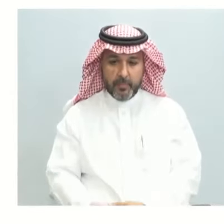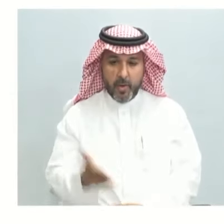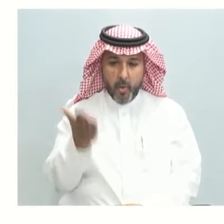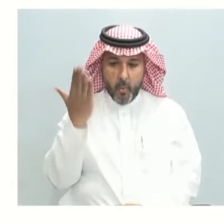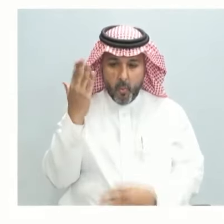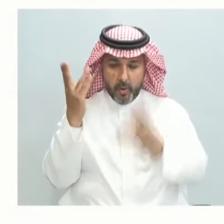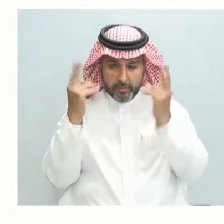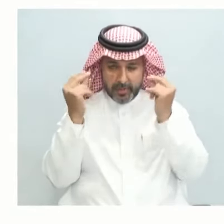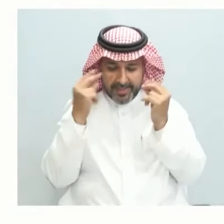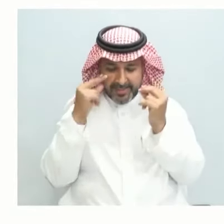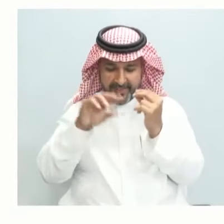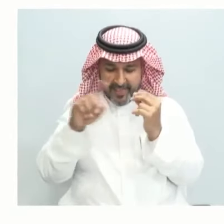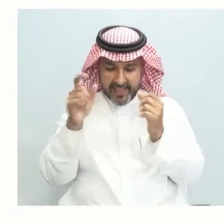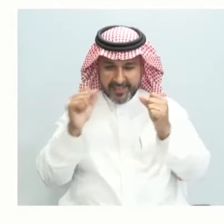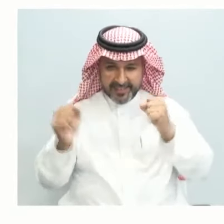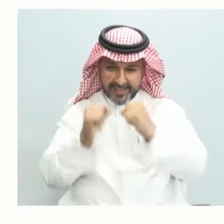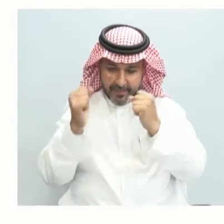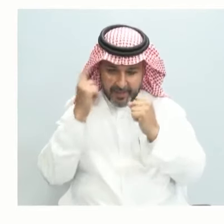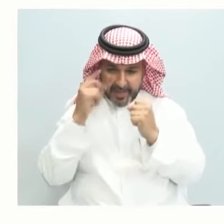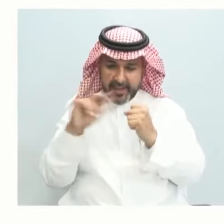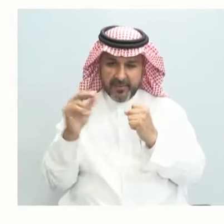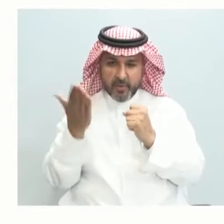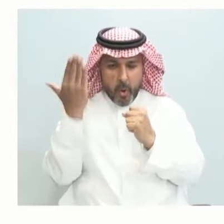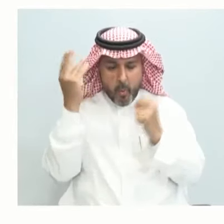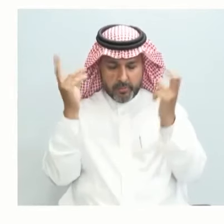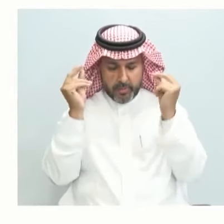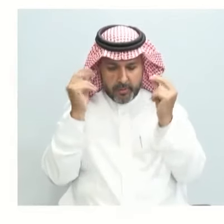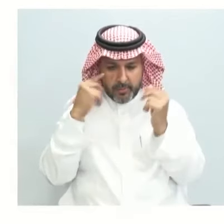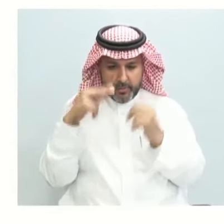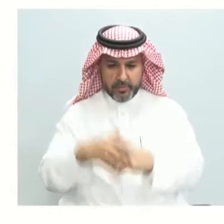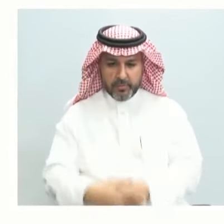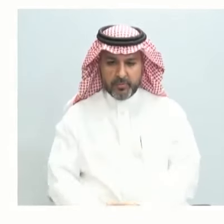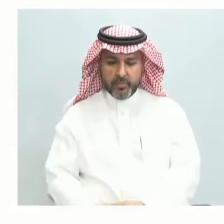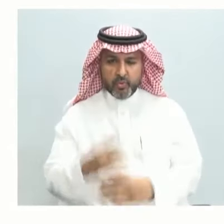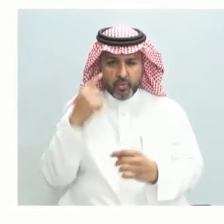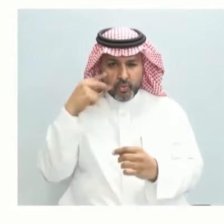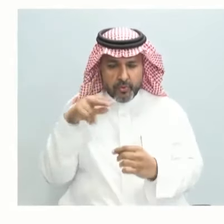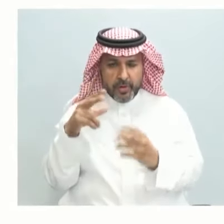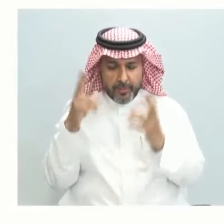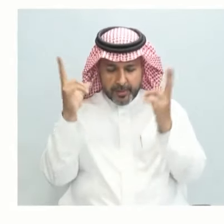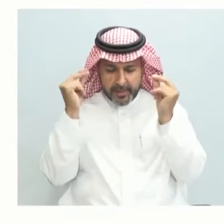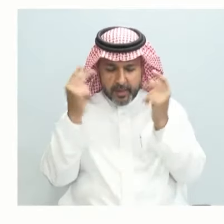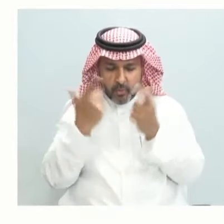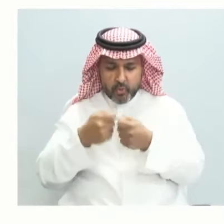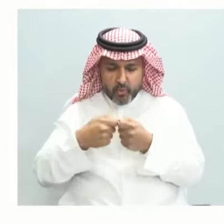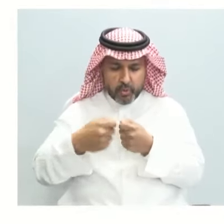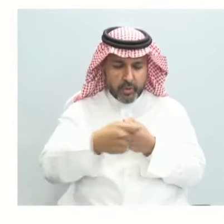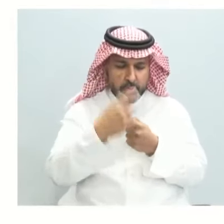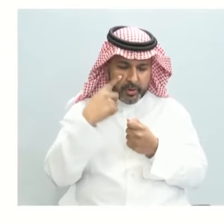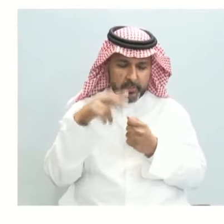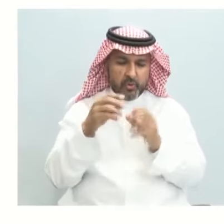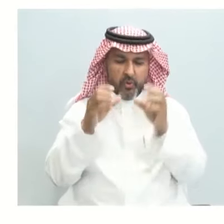قبل قليل في درسنا لهذا اليوم سنتعرف على طريقه استعمال خاصيه التوزيع لتحليل